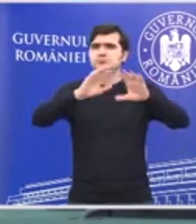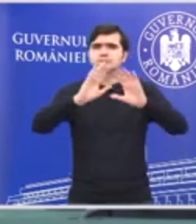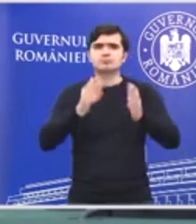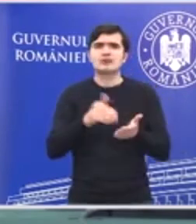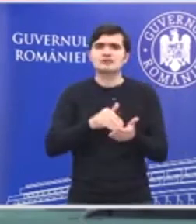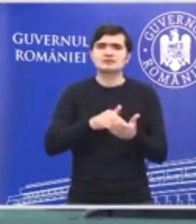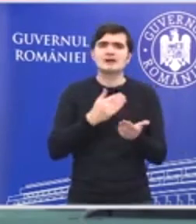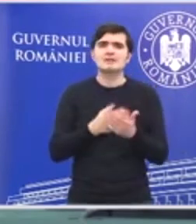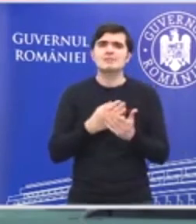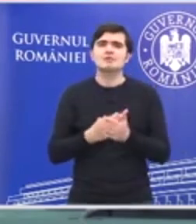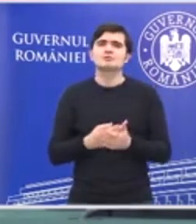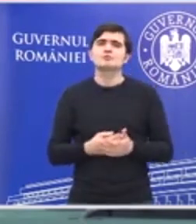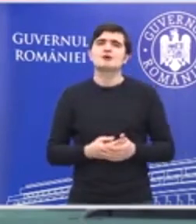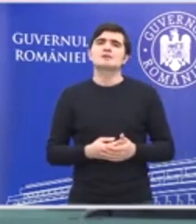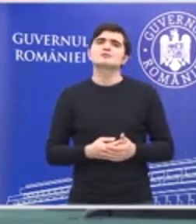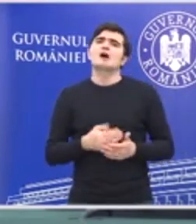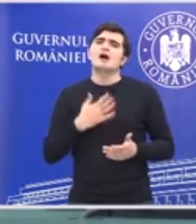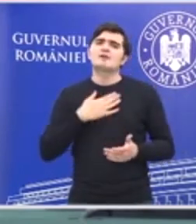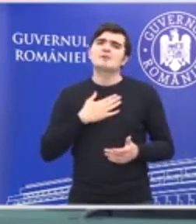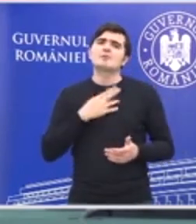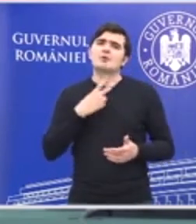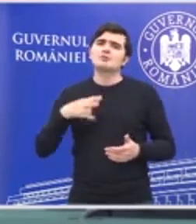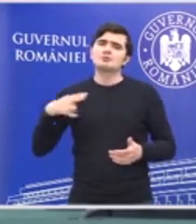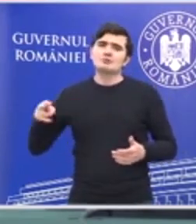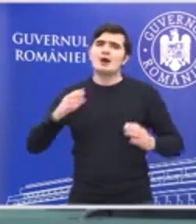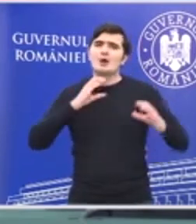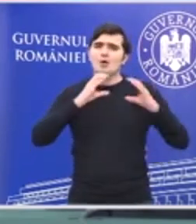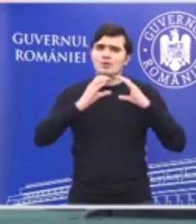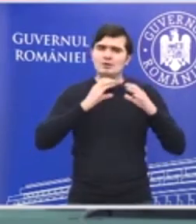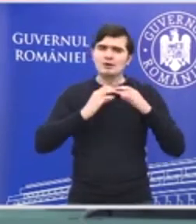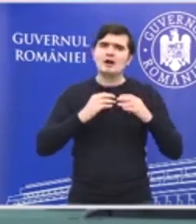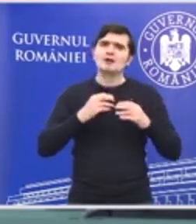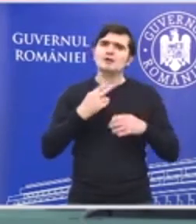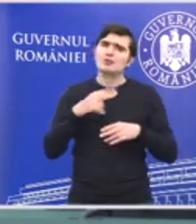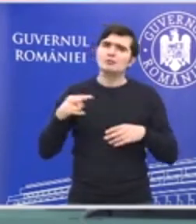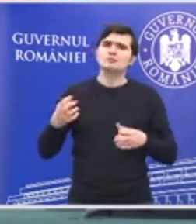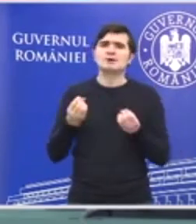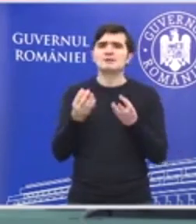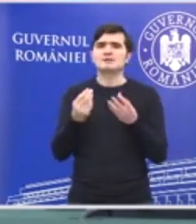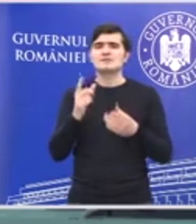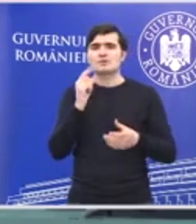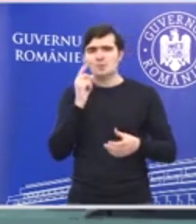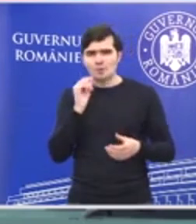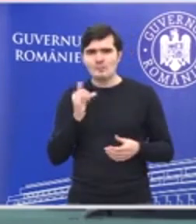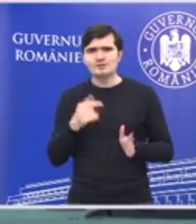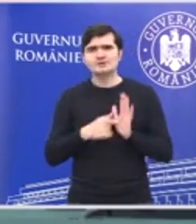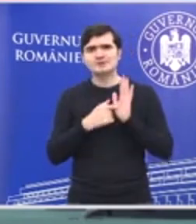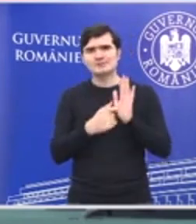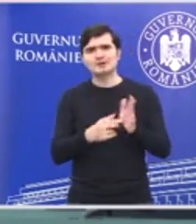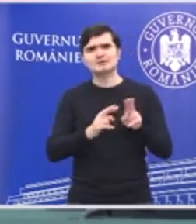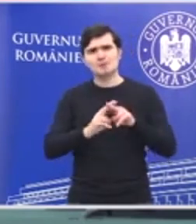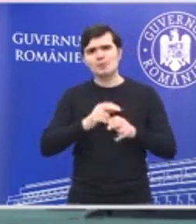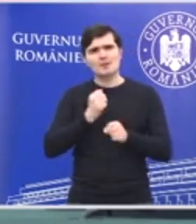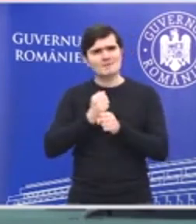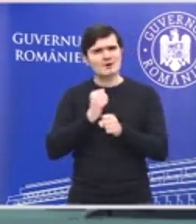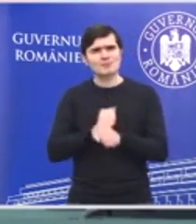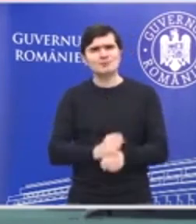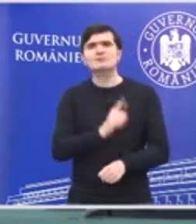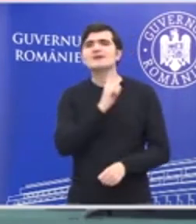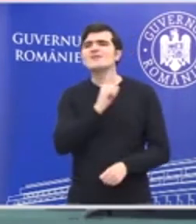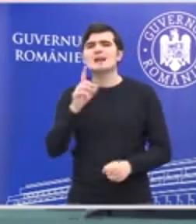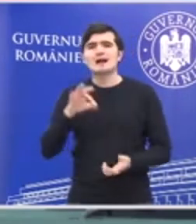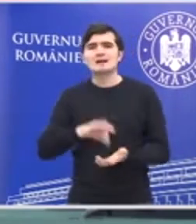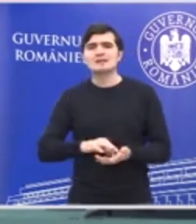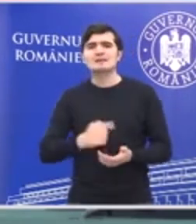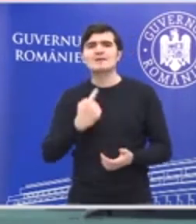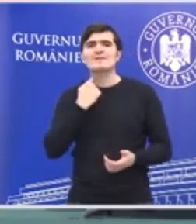de vaccinare, să comunicăm în continuare, să informăm oamenii și să prezentăm, așa cum facem de fiecare dată,